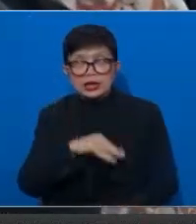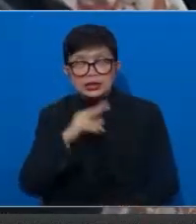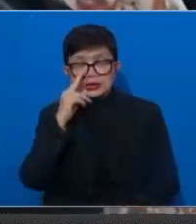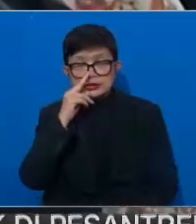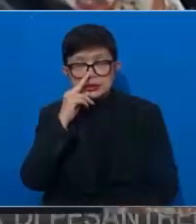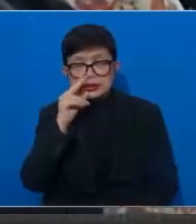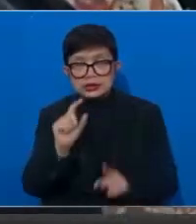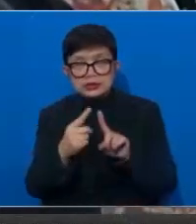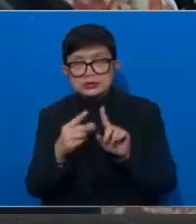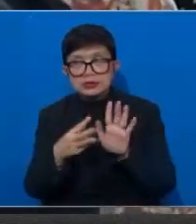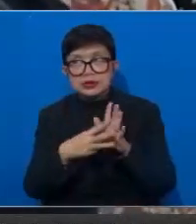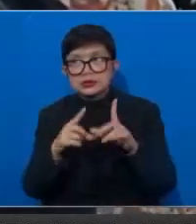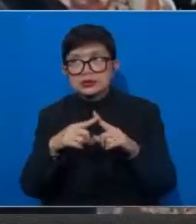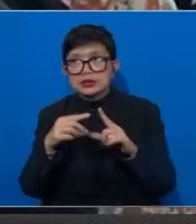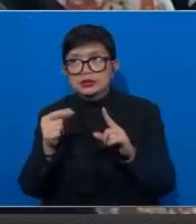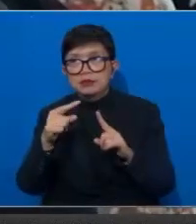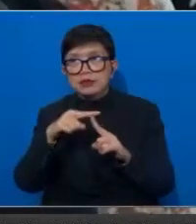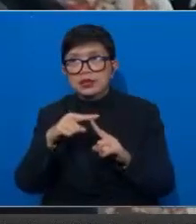ini.